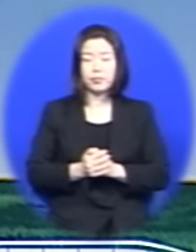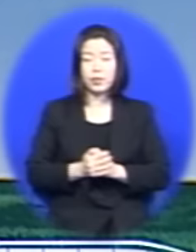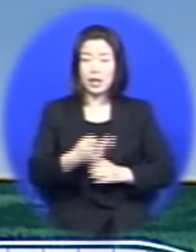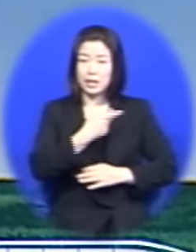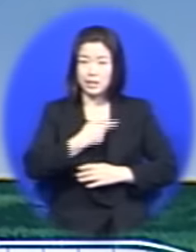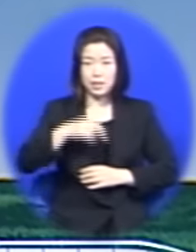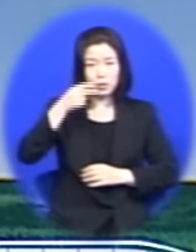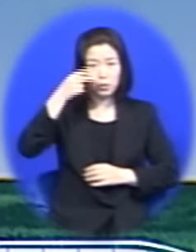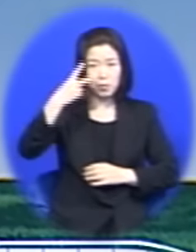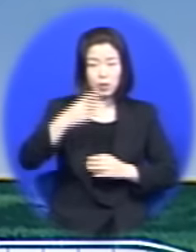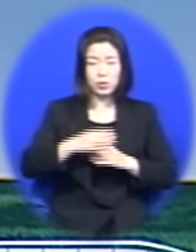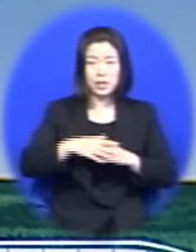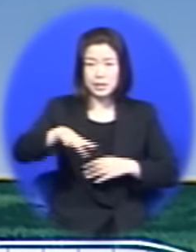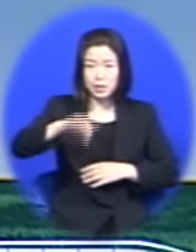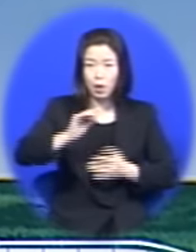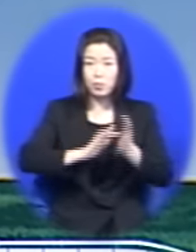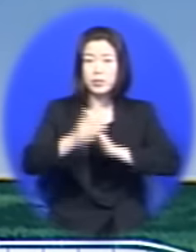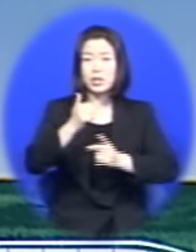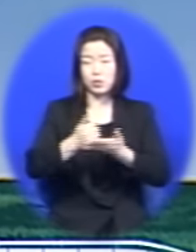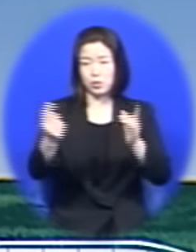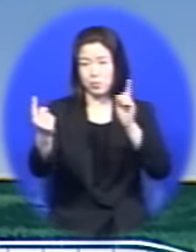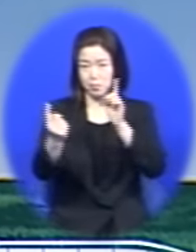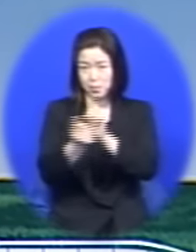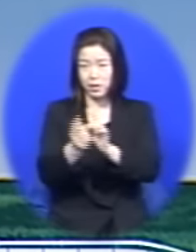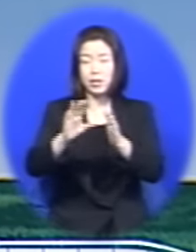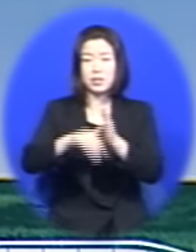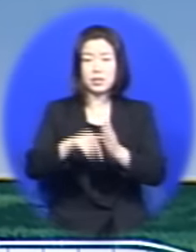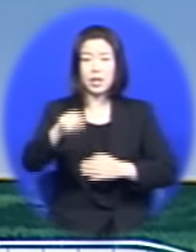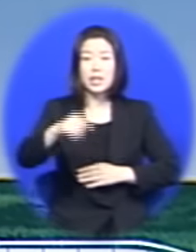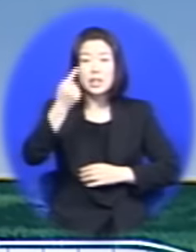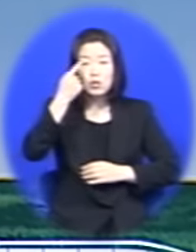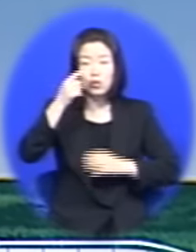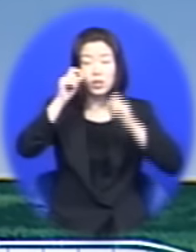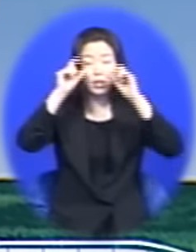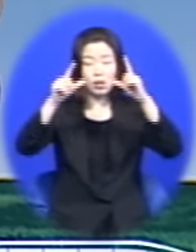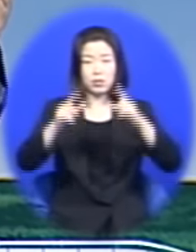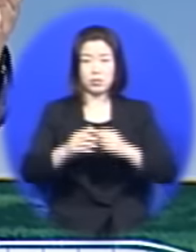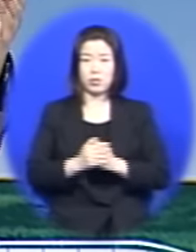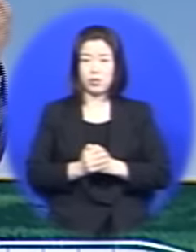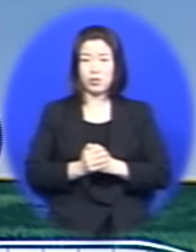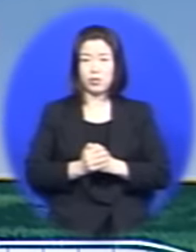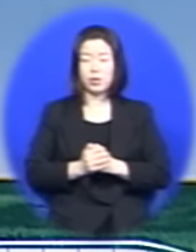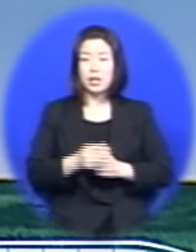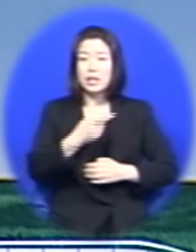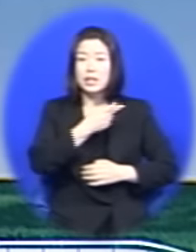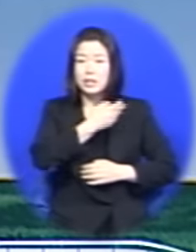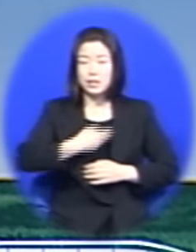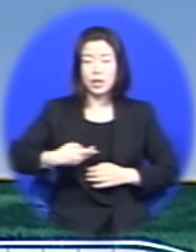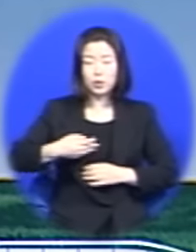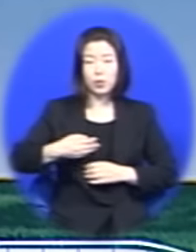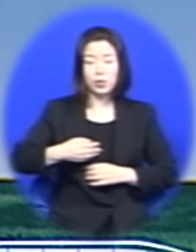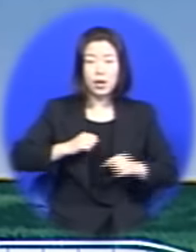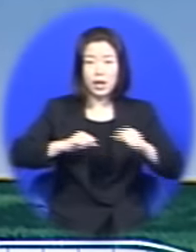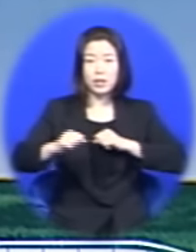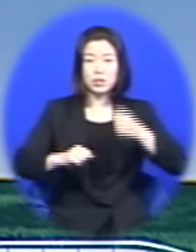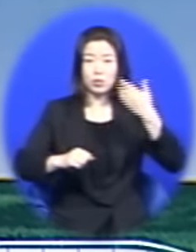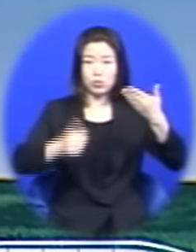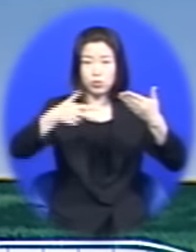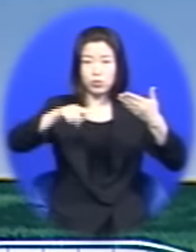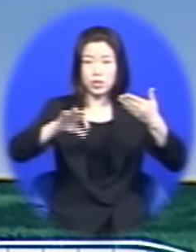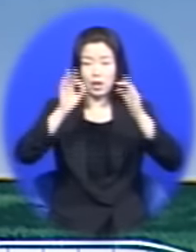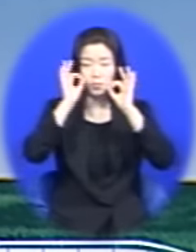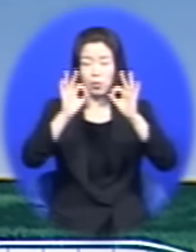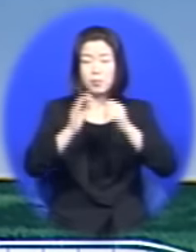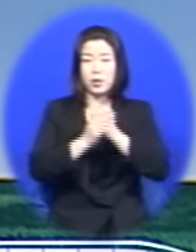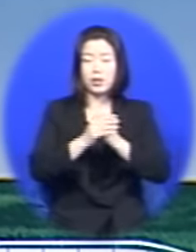사도 바울이 처음 예수님을 만났을 때 이 눈이 열렸어요. 사도행전 9장에 보면 사도